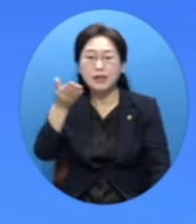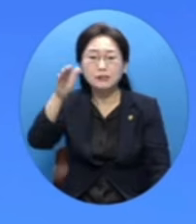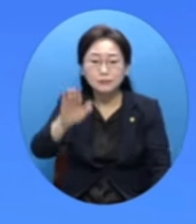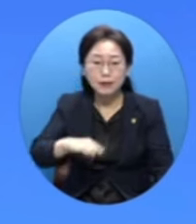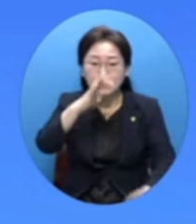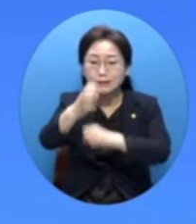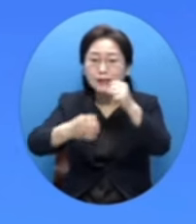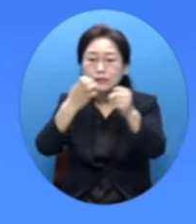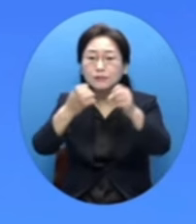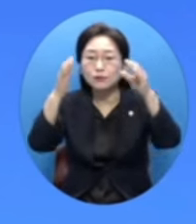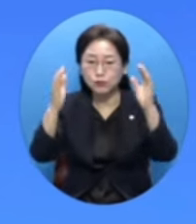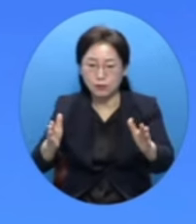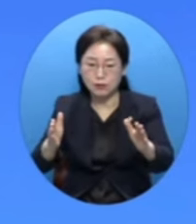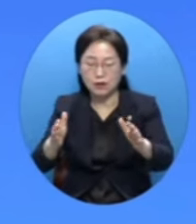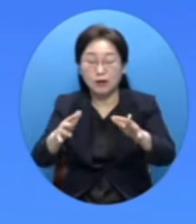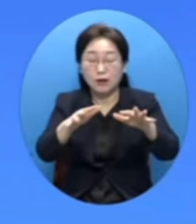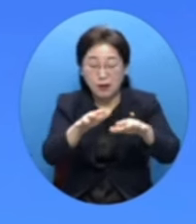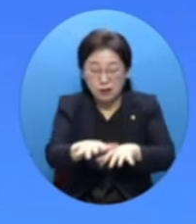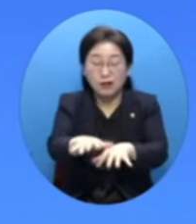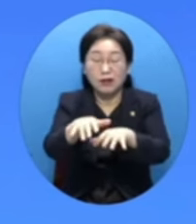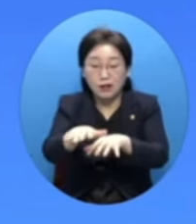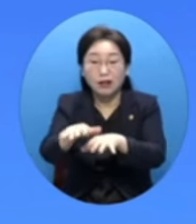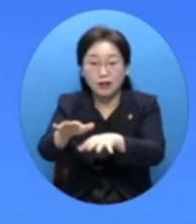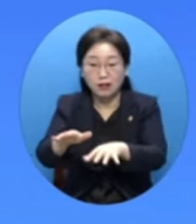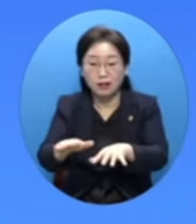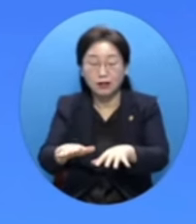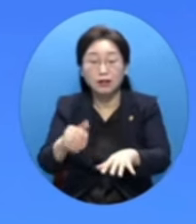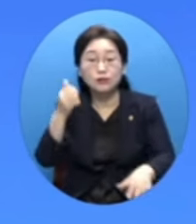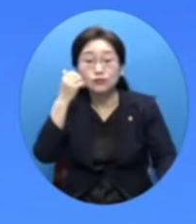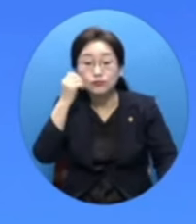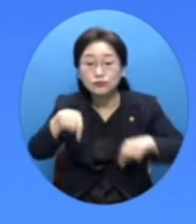40년이 걸려도 다 가지 못하고 여호수아 갈렙만